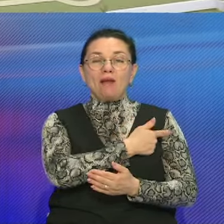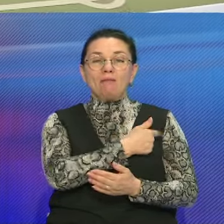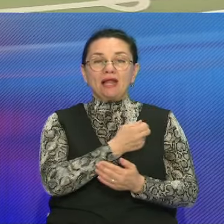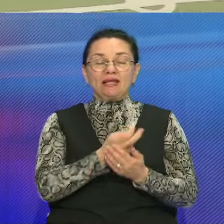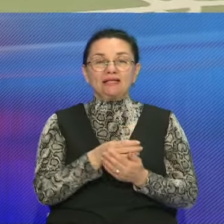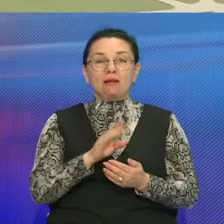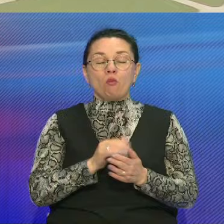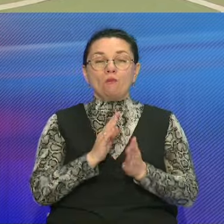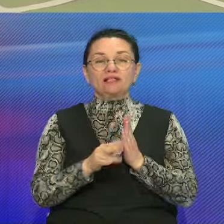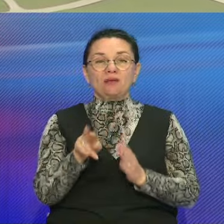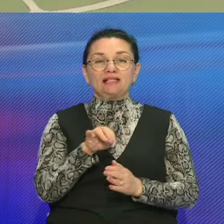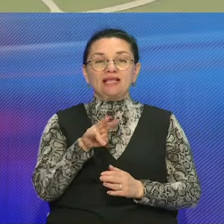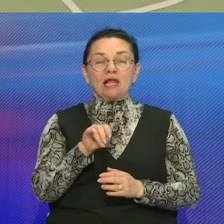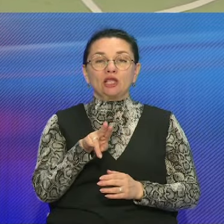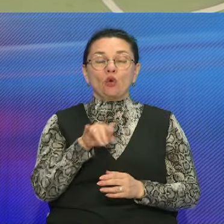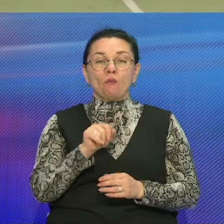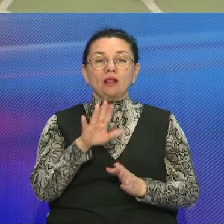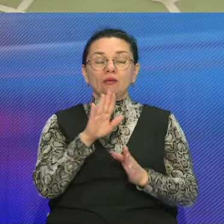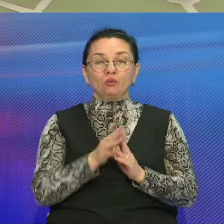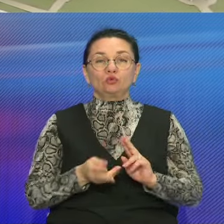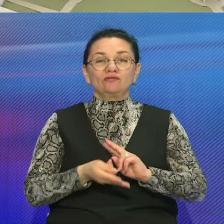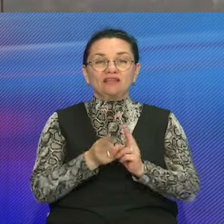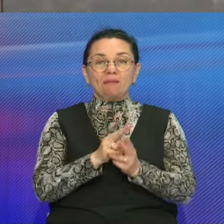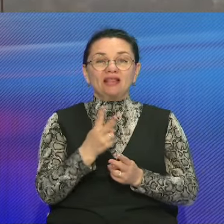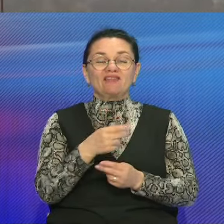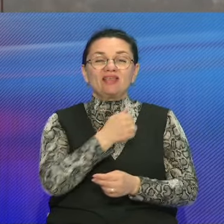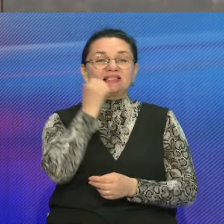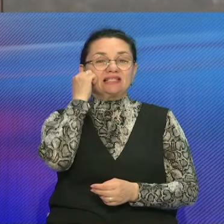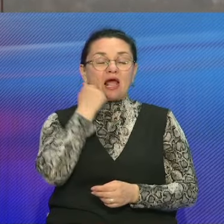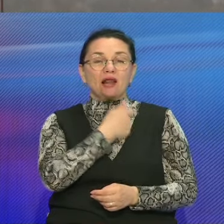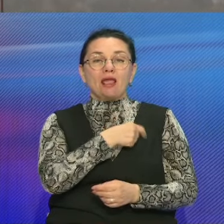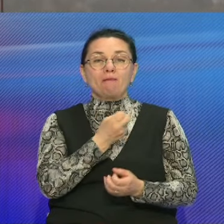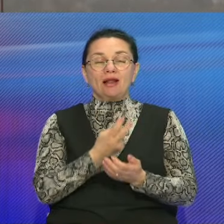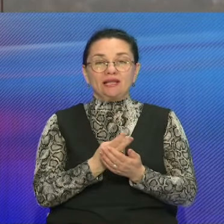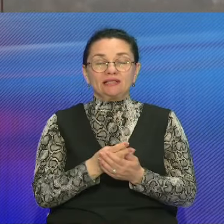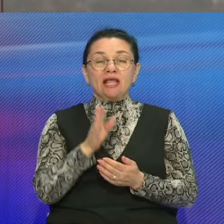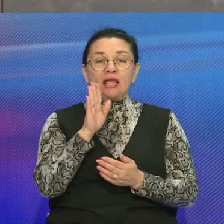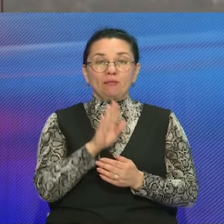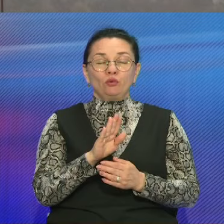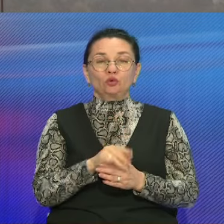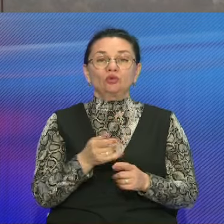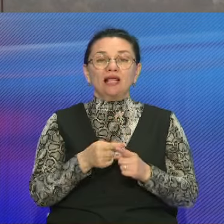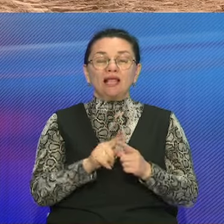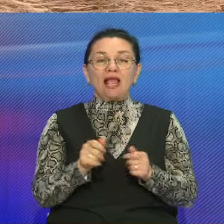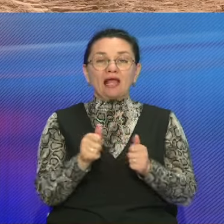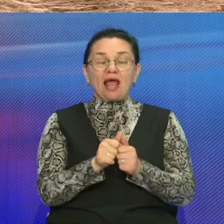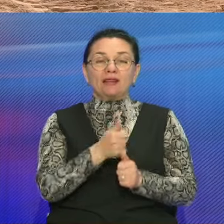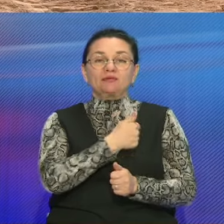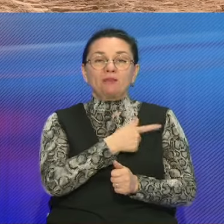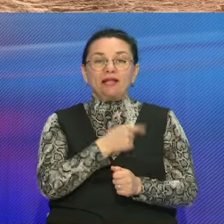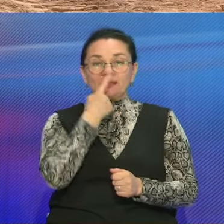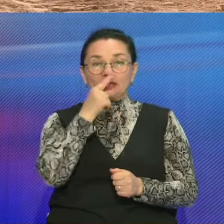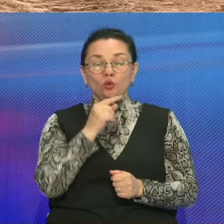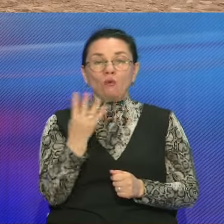Купалы у Гродні призвана заменить 2 старые больницы. Так само она будет функционовать у связи с больницей номер 4, якая